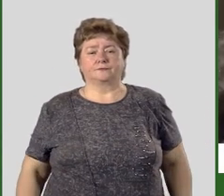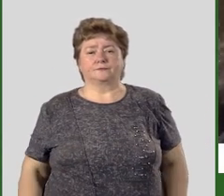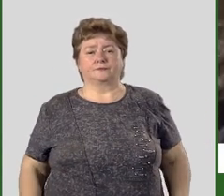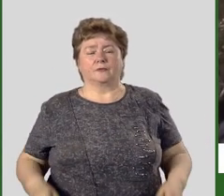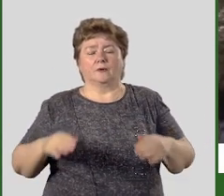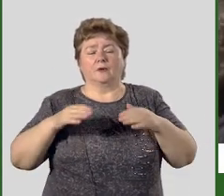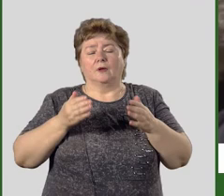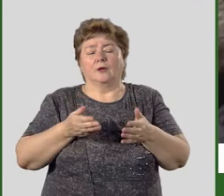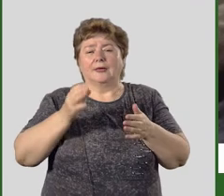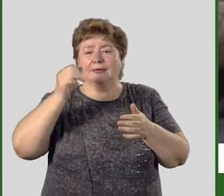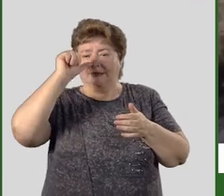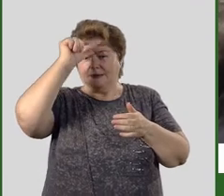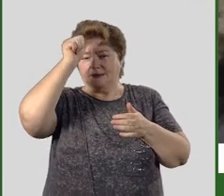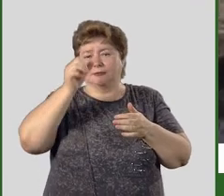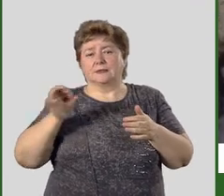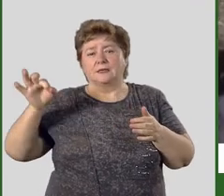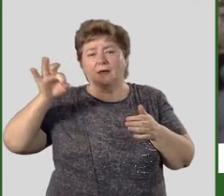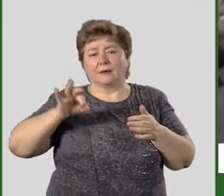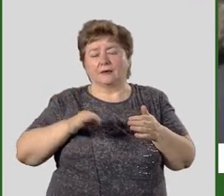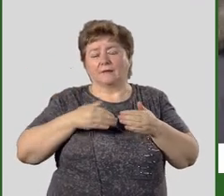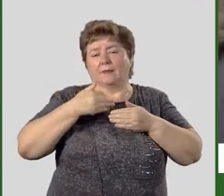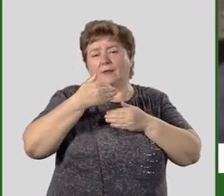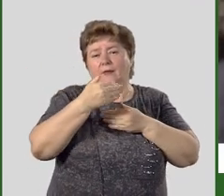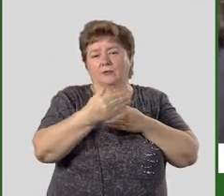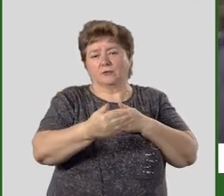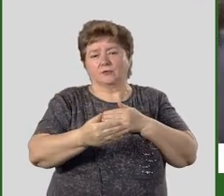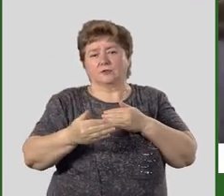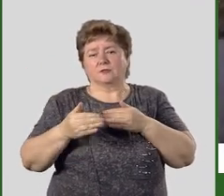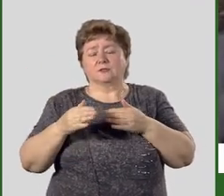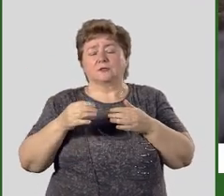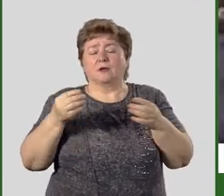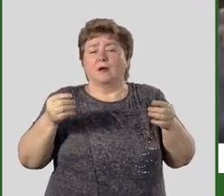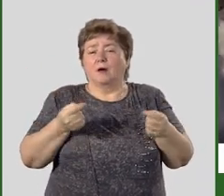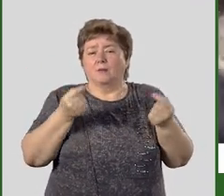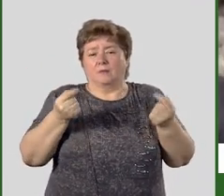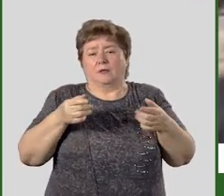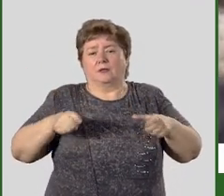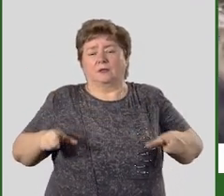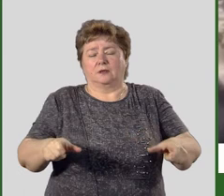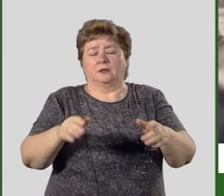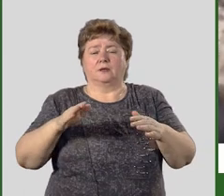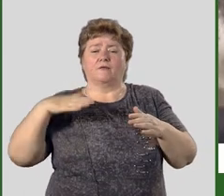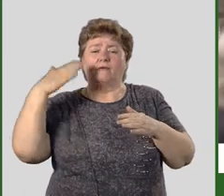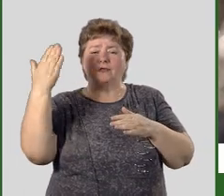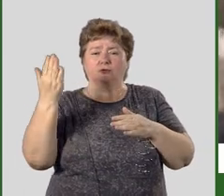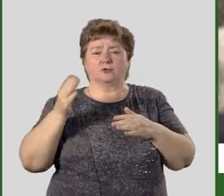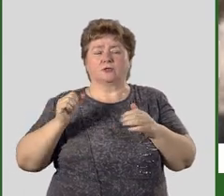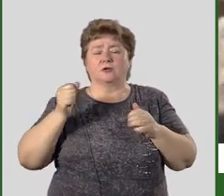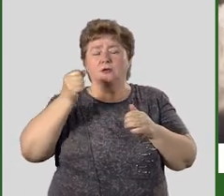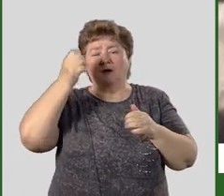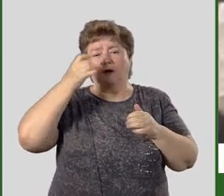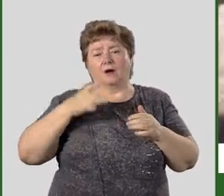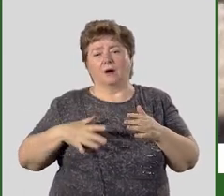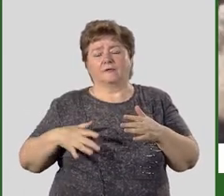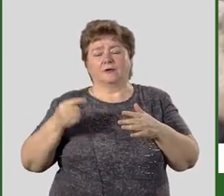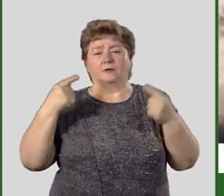К бассейну Индийского океана относятся небольшие реки Восточной Африки.